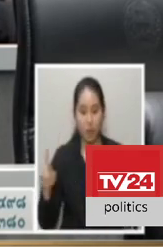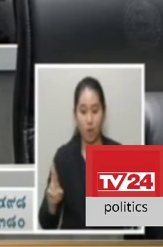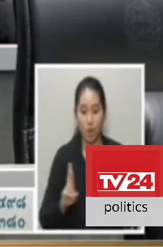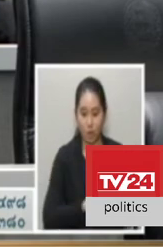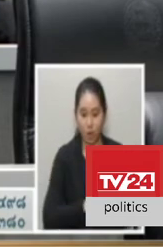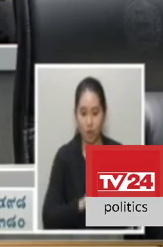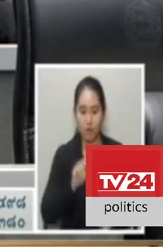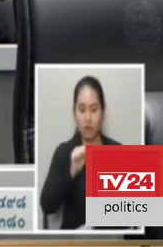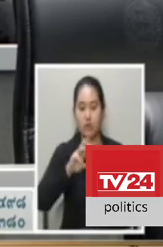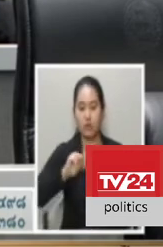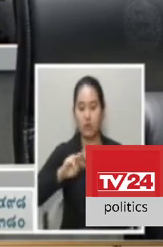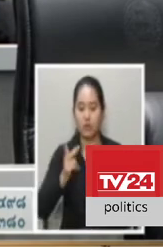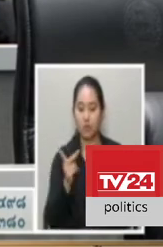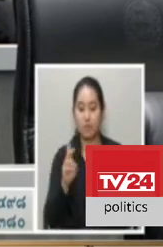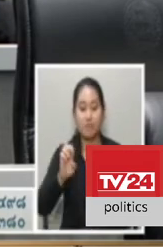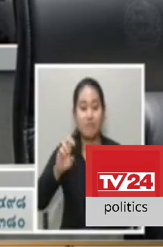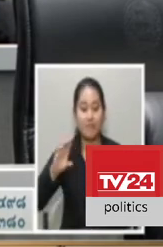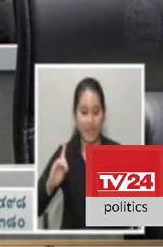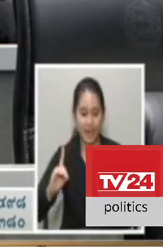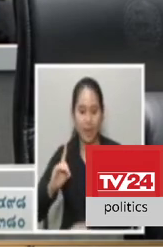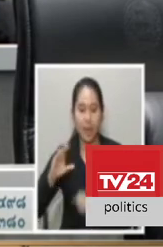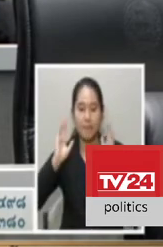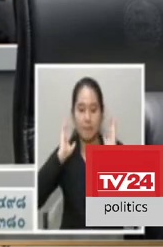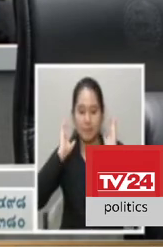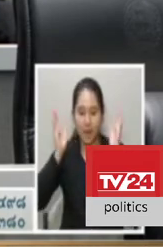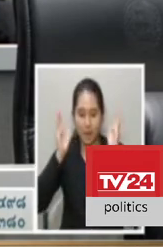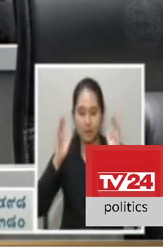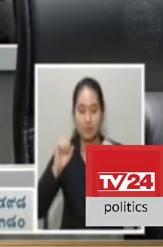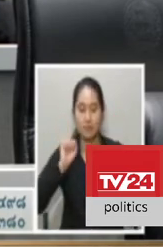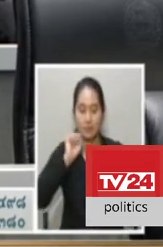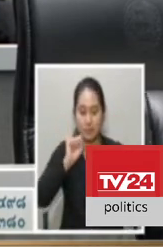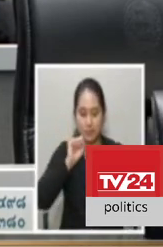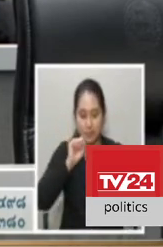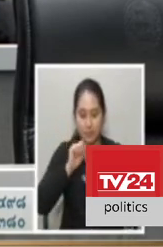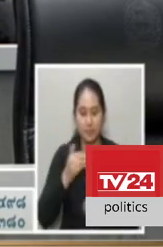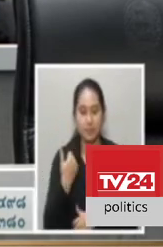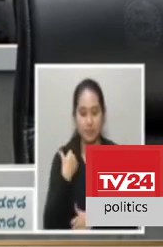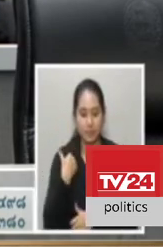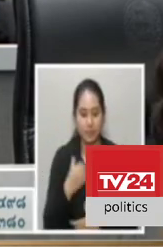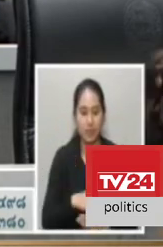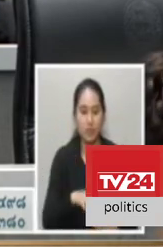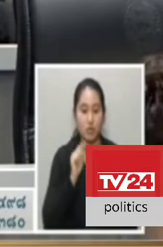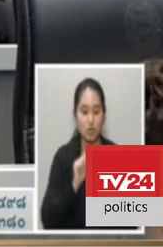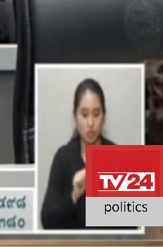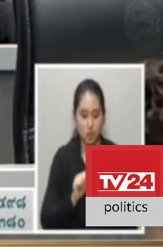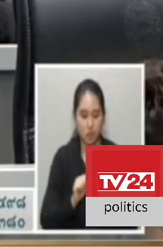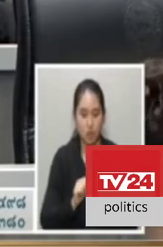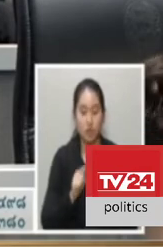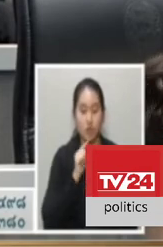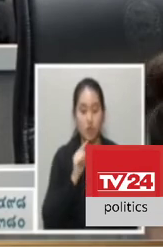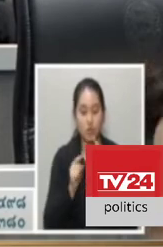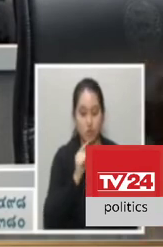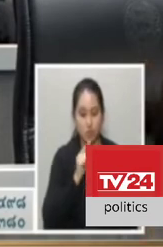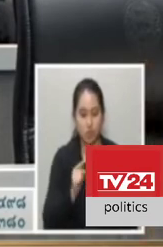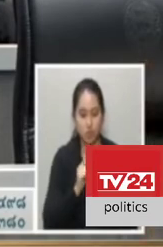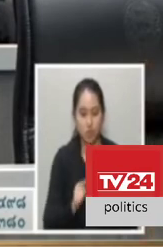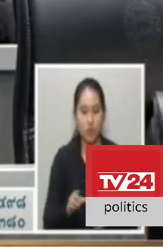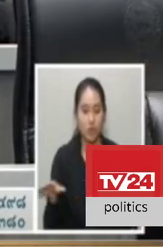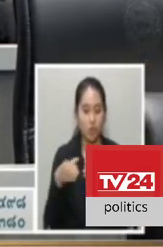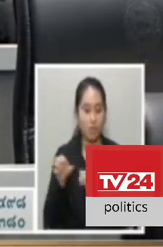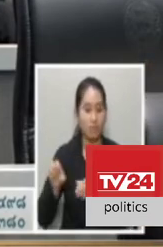ทักษ์ก็ได้เคยประกาศไว้หลายครั้งค่ะสำหรับการเจรจาจัดทำความตกลงกับสหภาพยุโรป